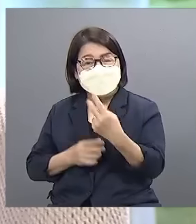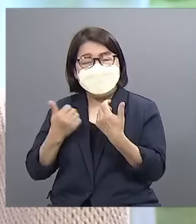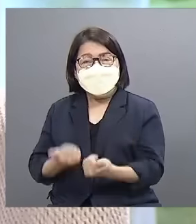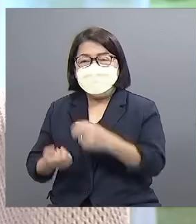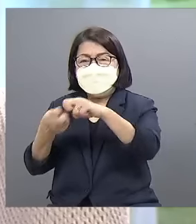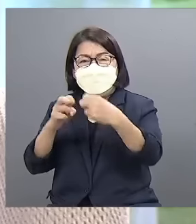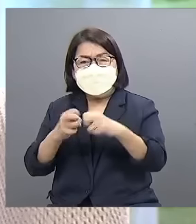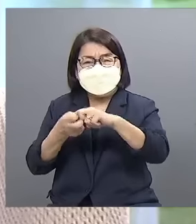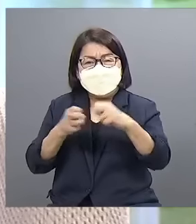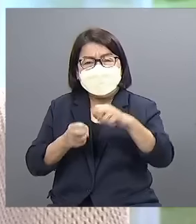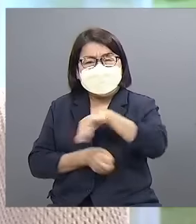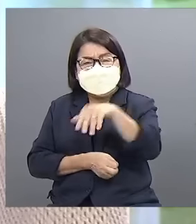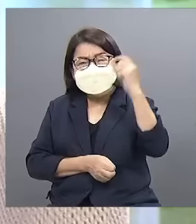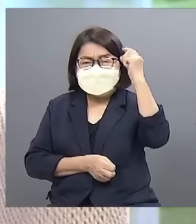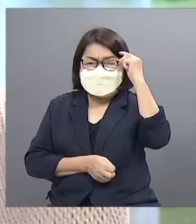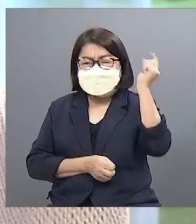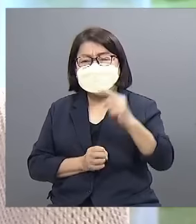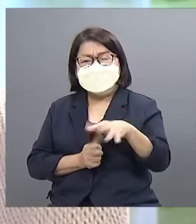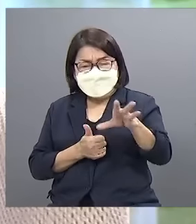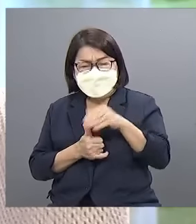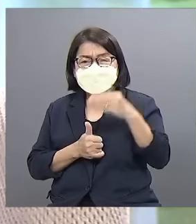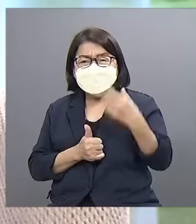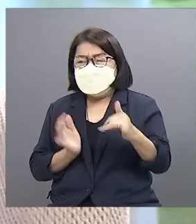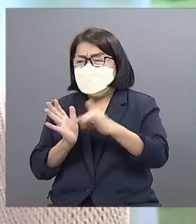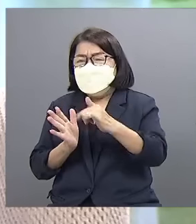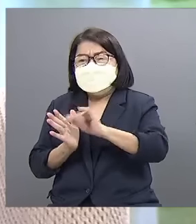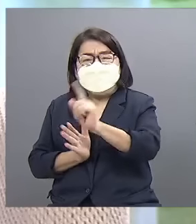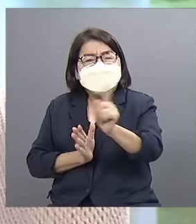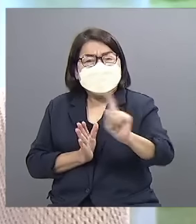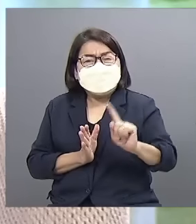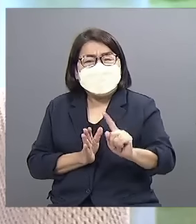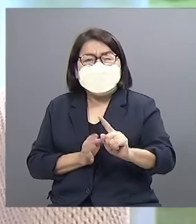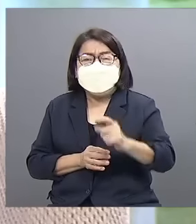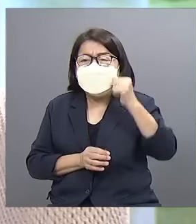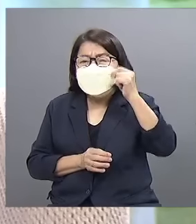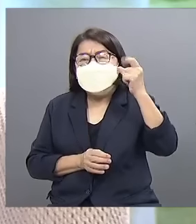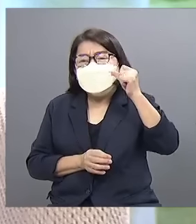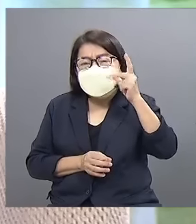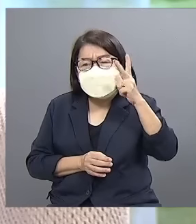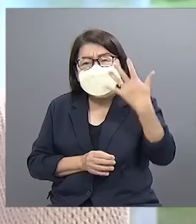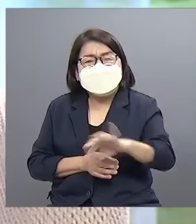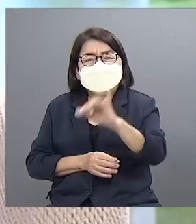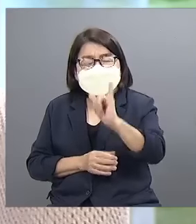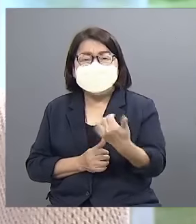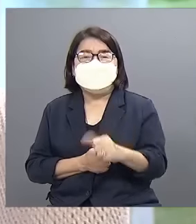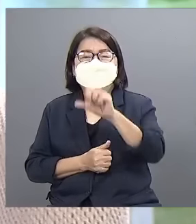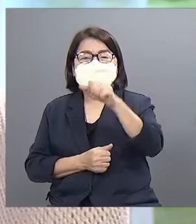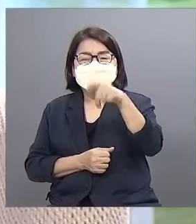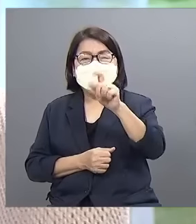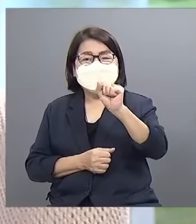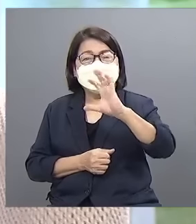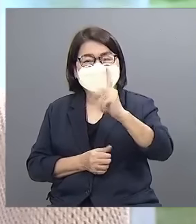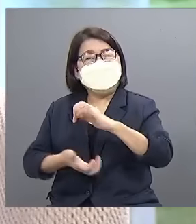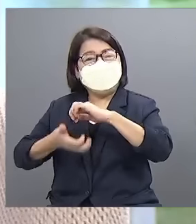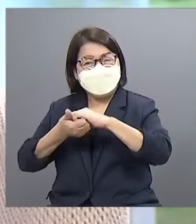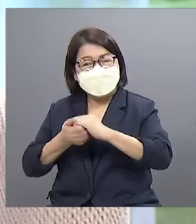ารรับสงญาที่อาจัล่าช้าไปบ้างนะคะซึงเรื่นี้อยทเราบคณผชมว่า สาปสช. ร่วมกับสภาเพศสชกรรมนะคะที่